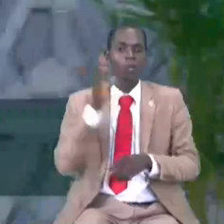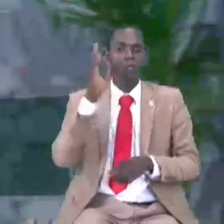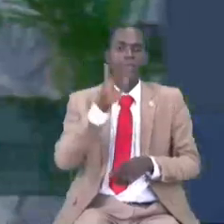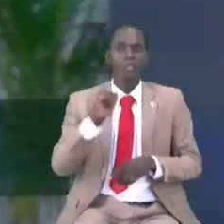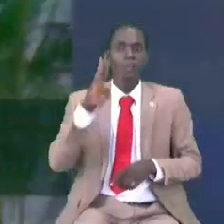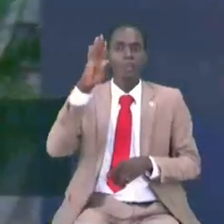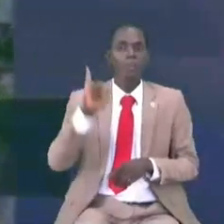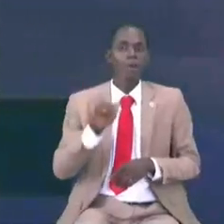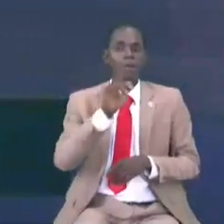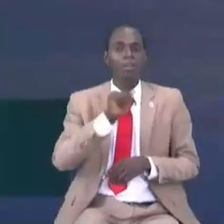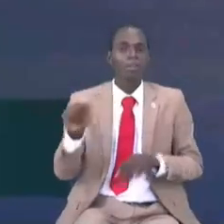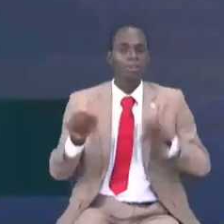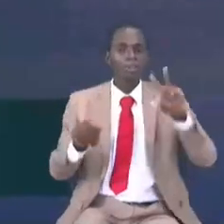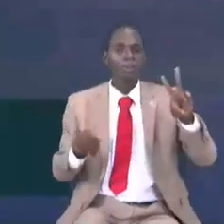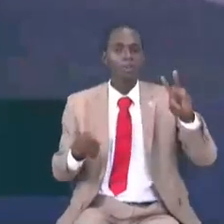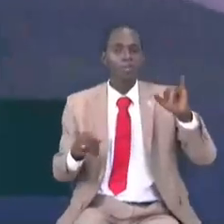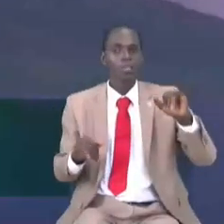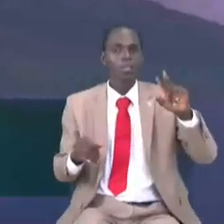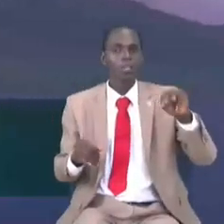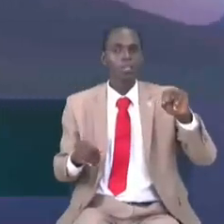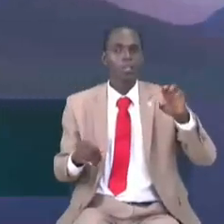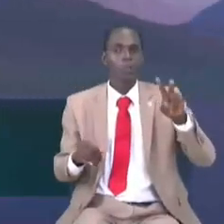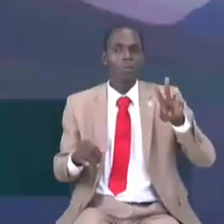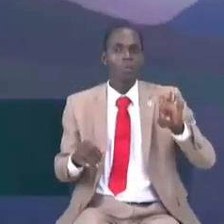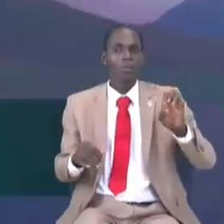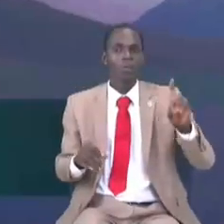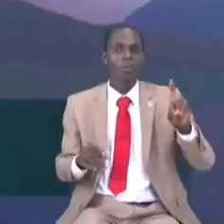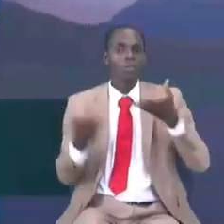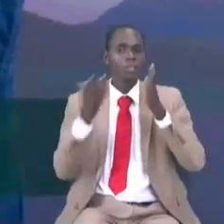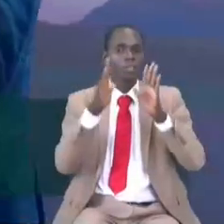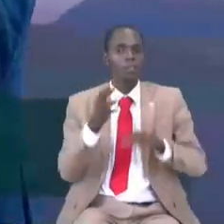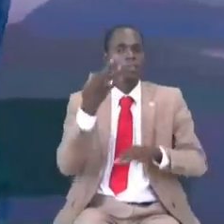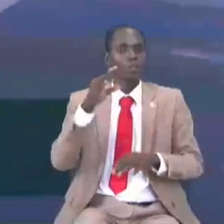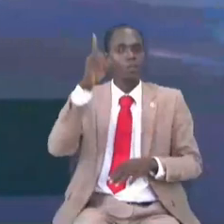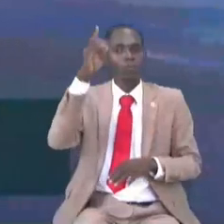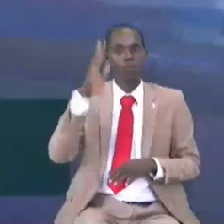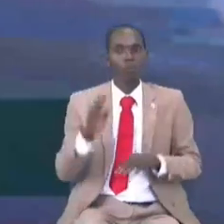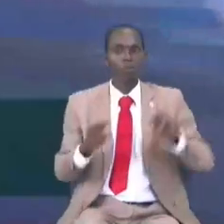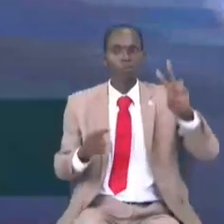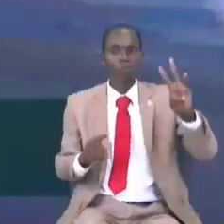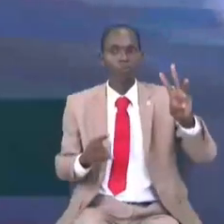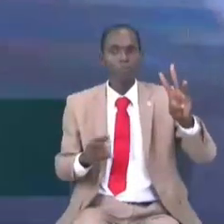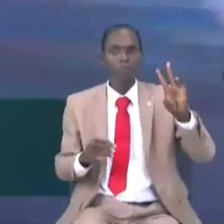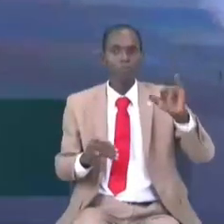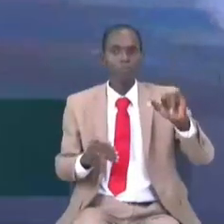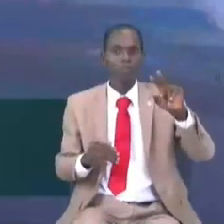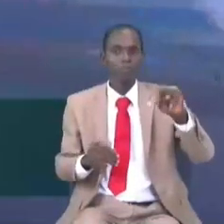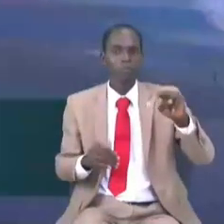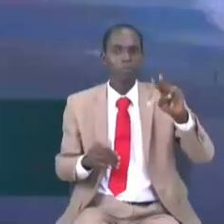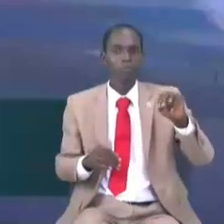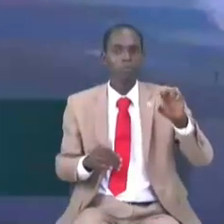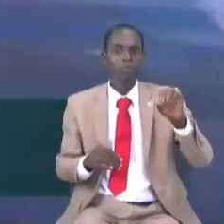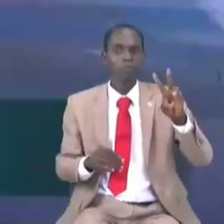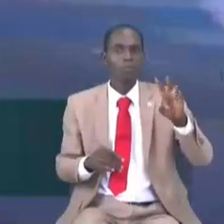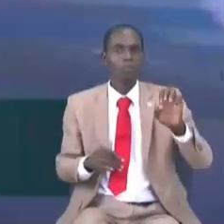de Dieu engagé. En Jonas chapitre 3, verset 1, la parole de l'Éternel fut adressée